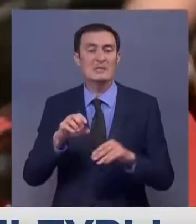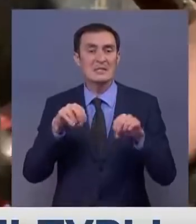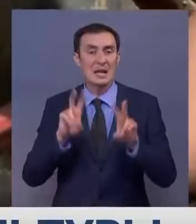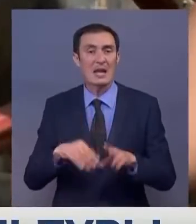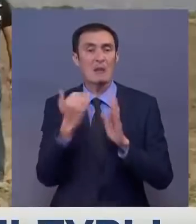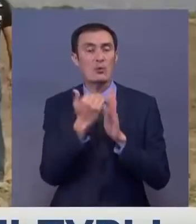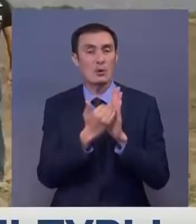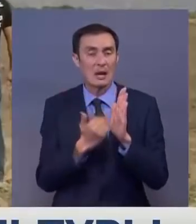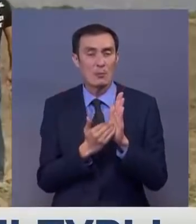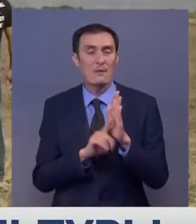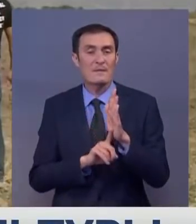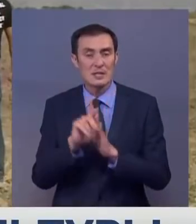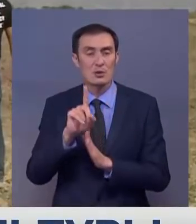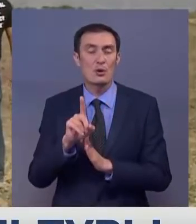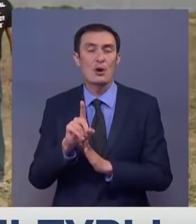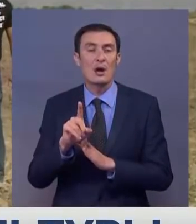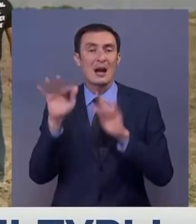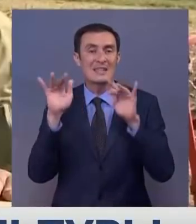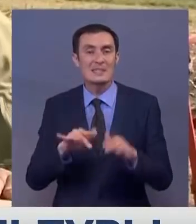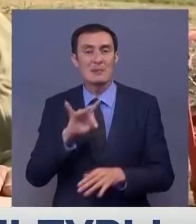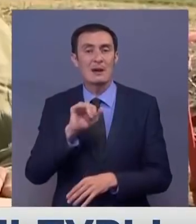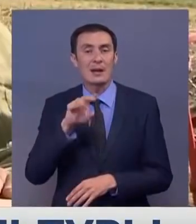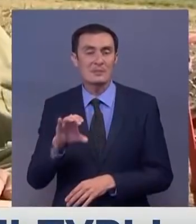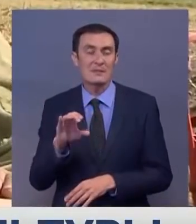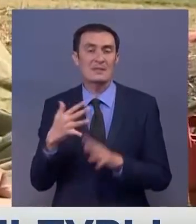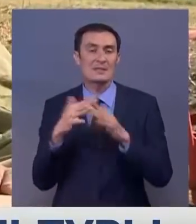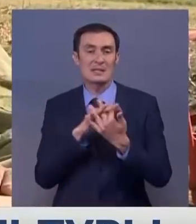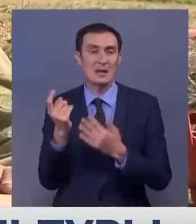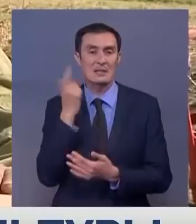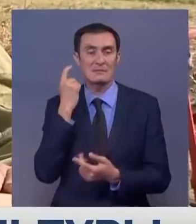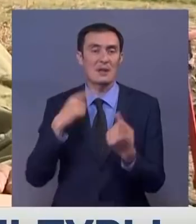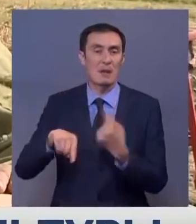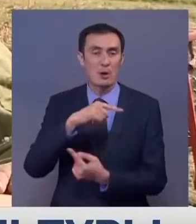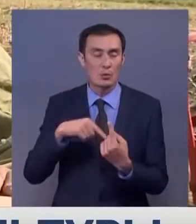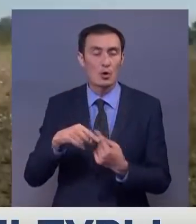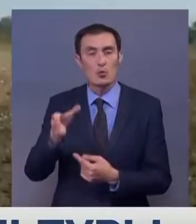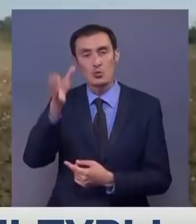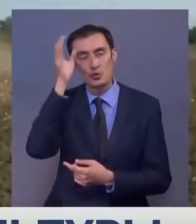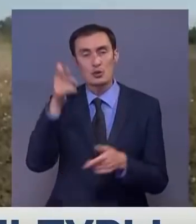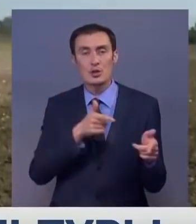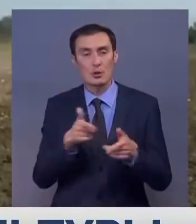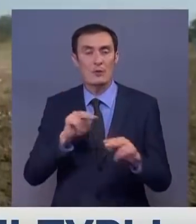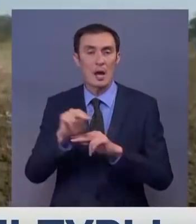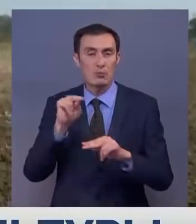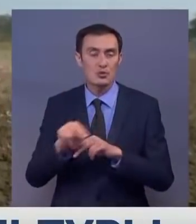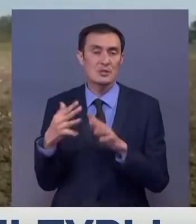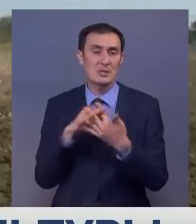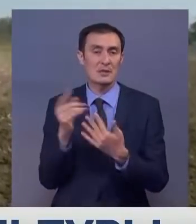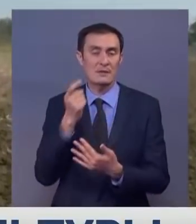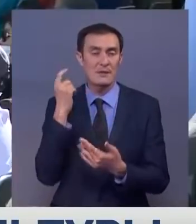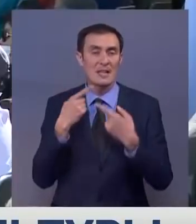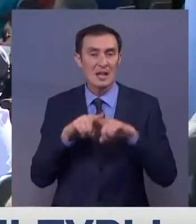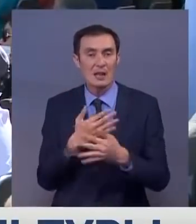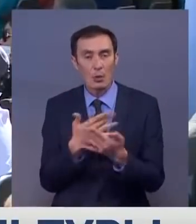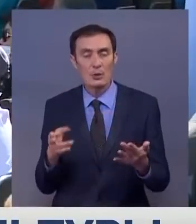специальную программу по введению озимого рапса в сельскохозяйственный оборот. Ученые готовы обучить местных аграриев